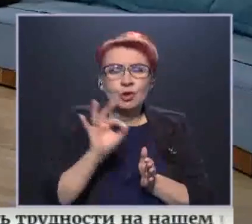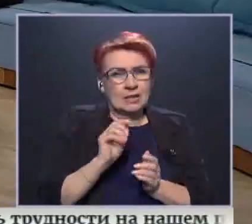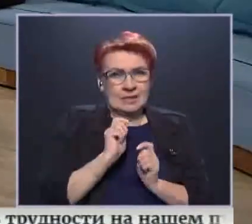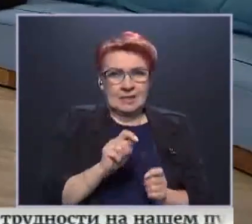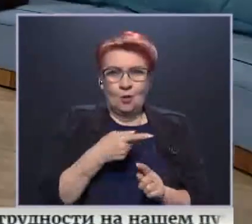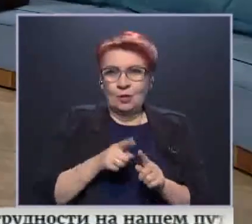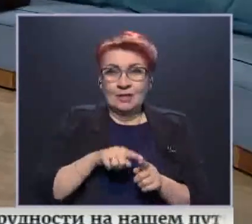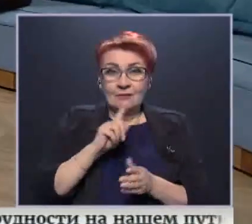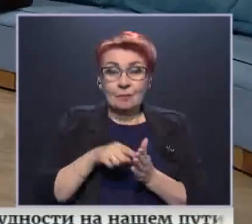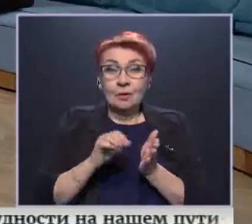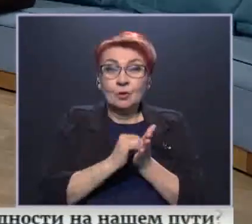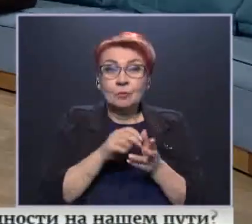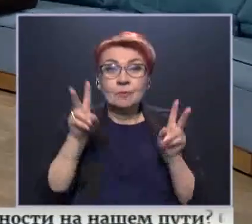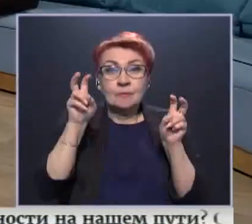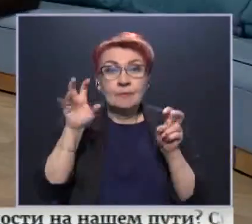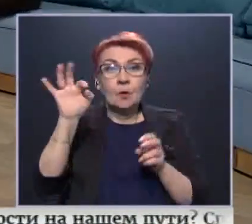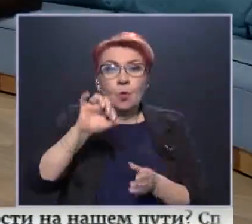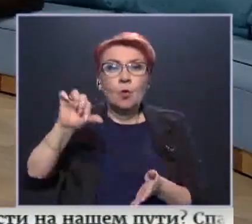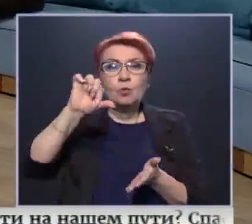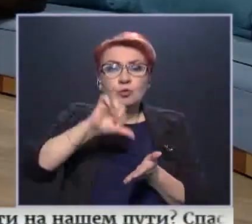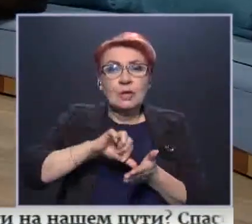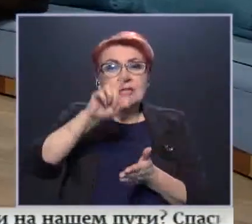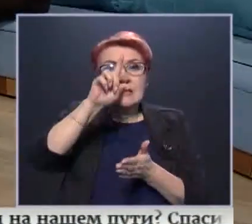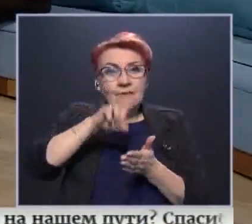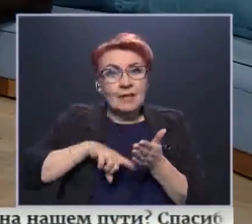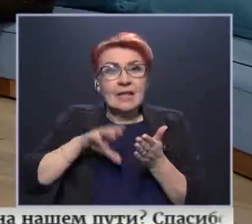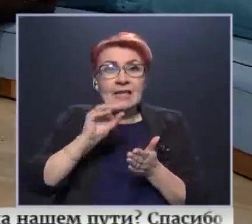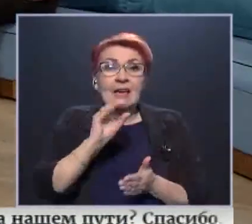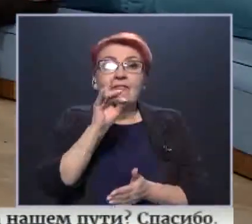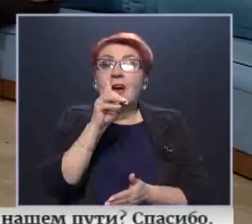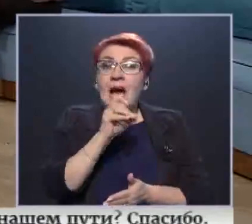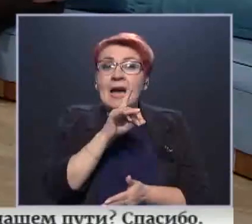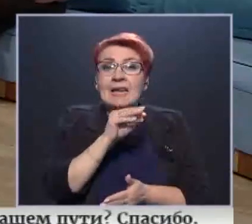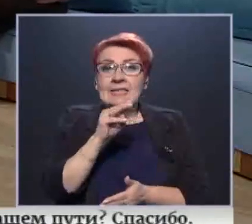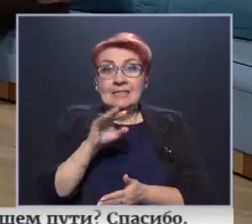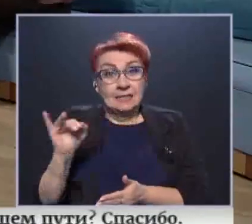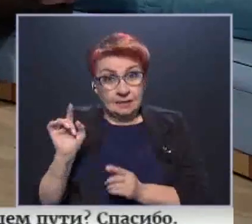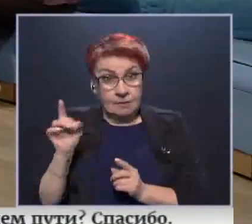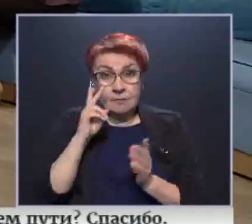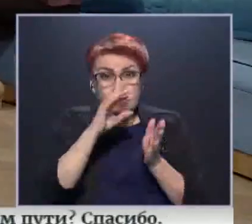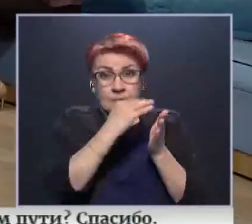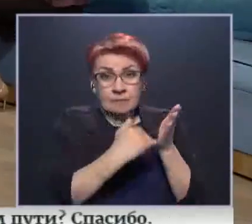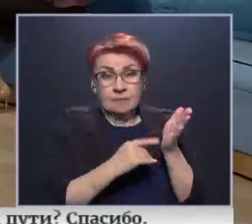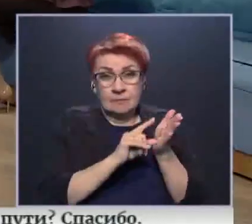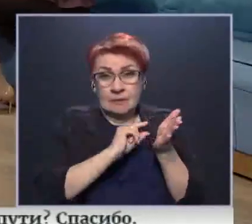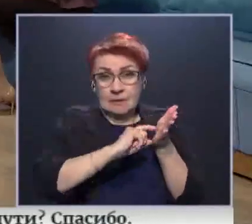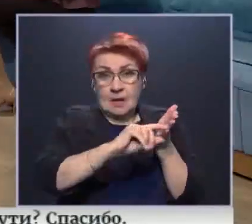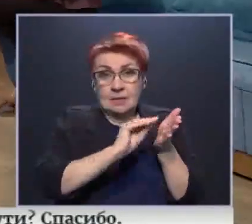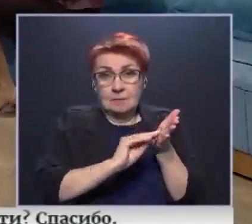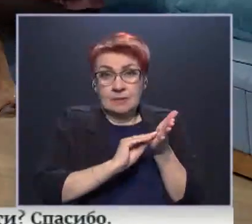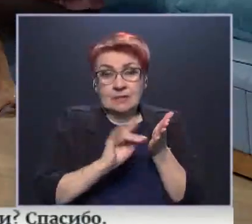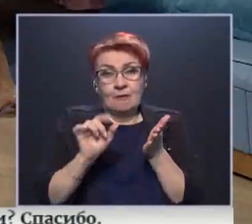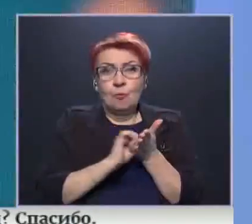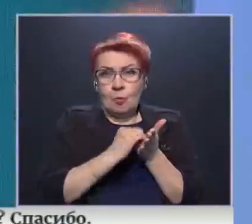вопрос. Документ называется «О участии верных в Евхаристии». Можно найти его в интернете в свободном доступе. Он издавался в бумажном варианте. И